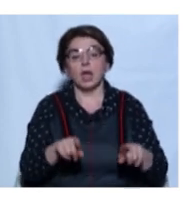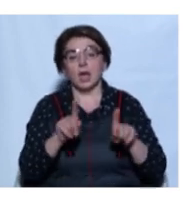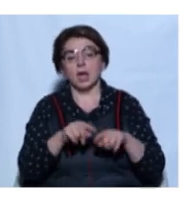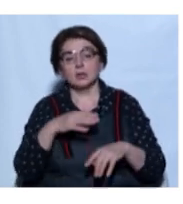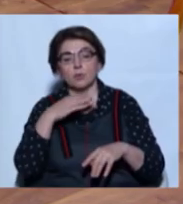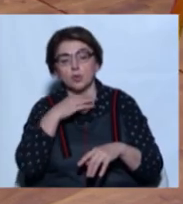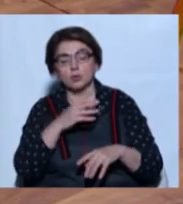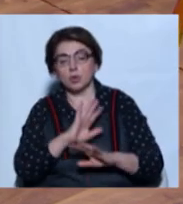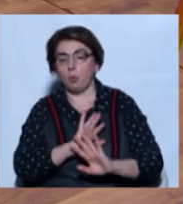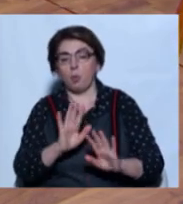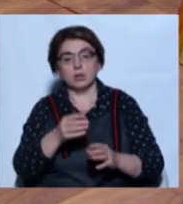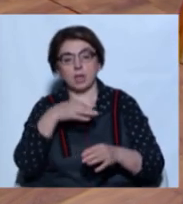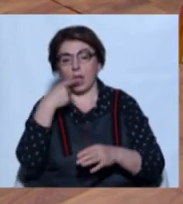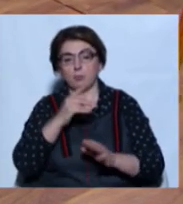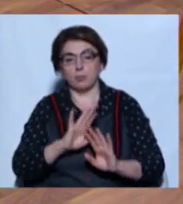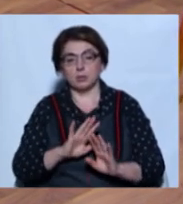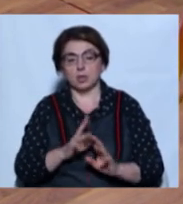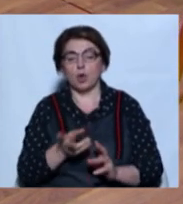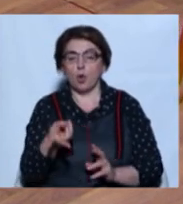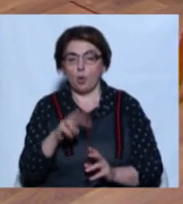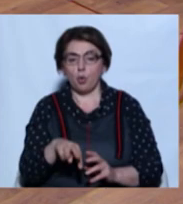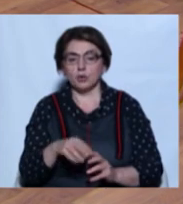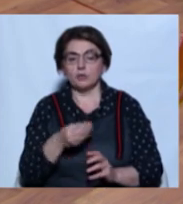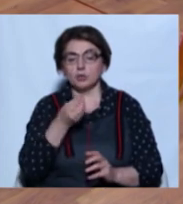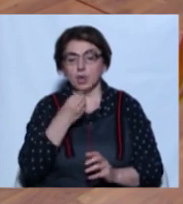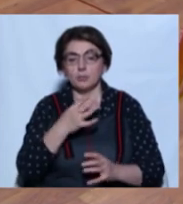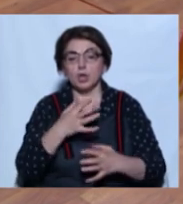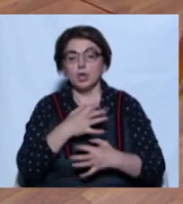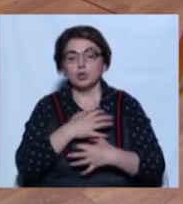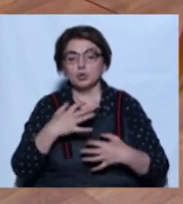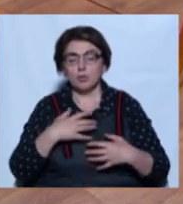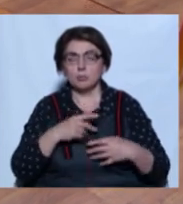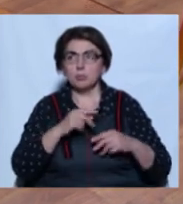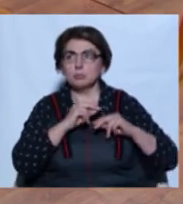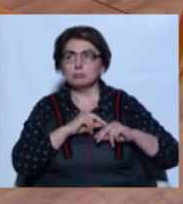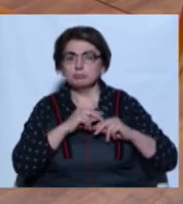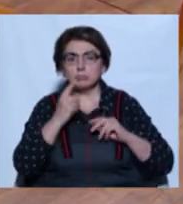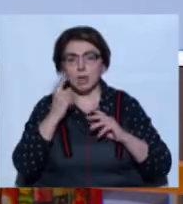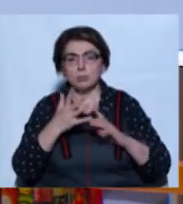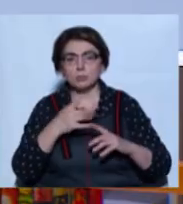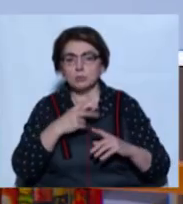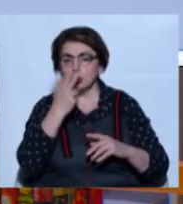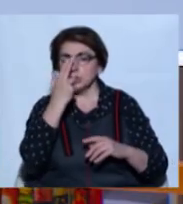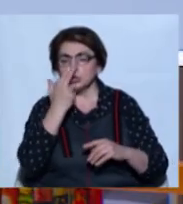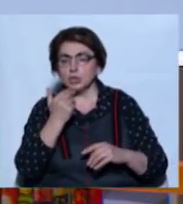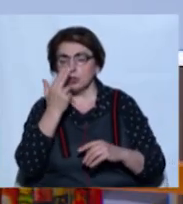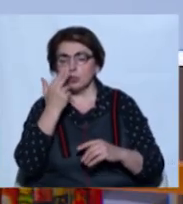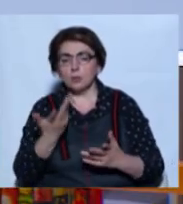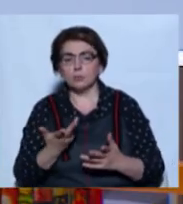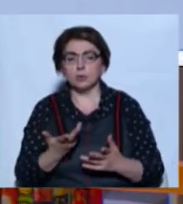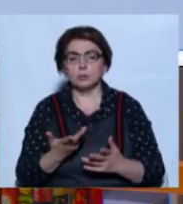არ ამბობენ. ცხოველებს გამოუმუშავდათ სხვადასხვა შეგუებულობები და